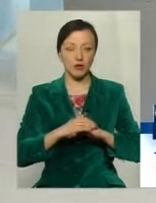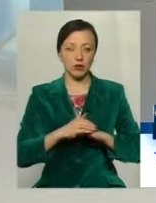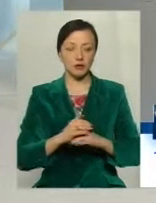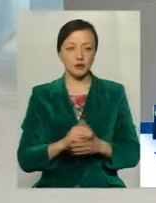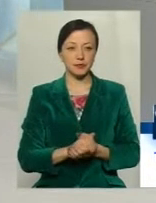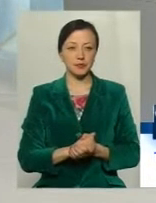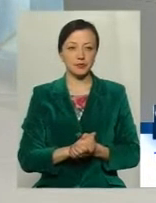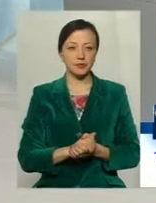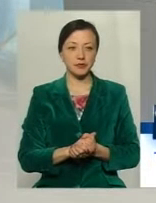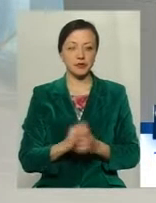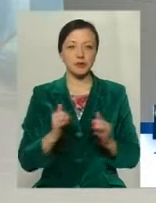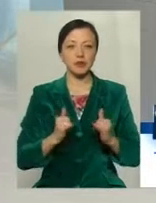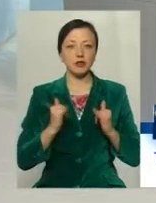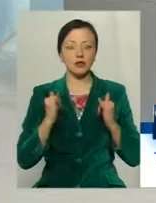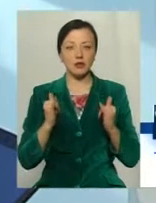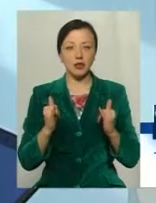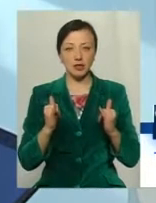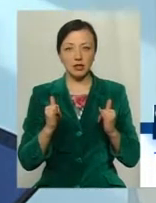вашу розповідь.